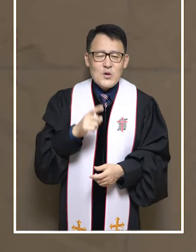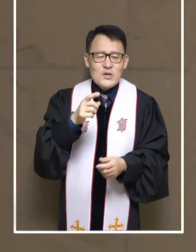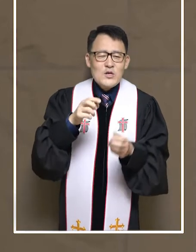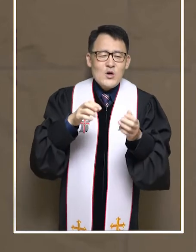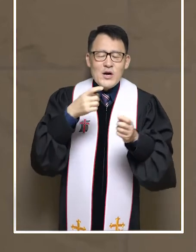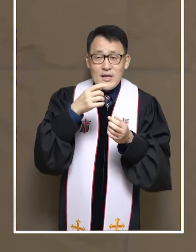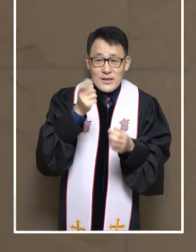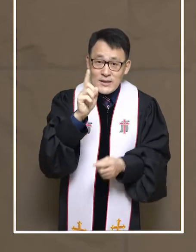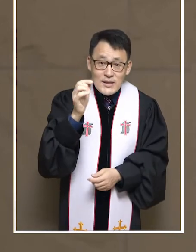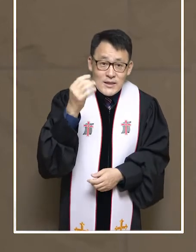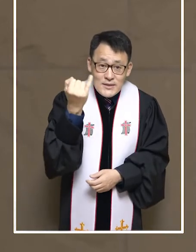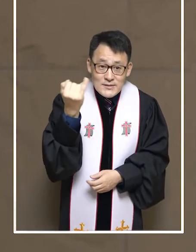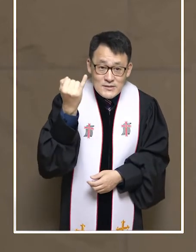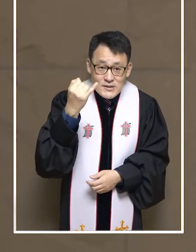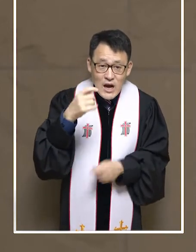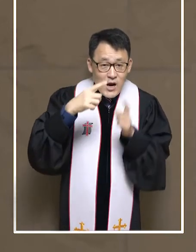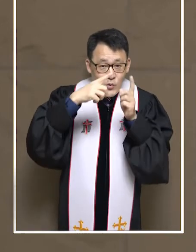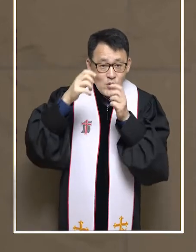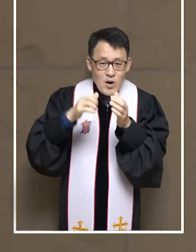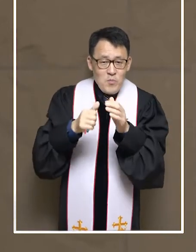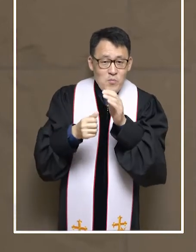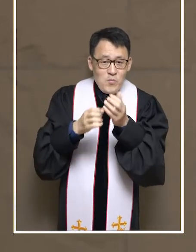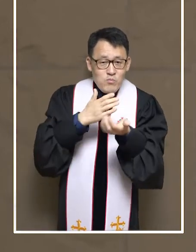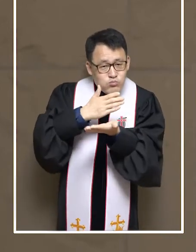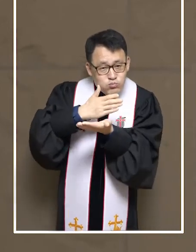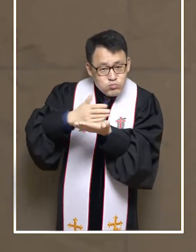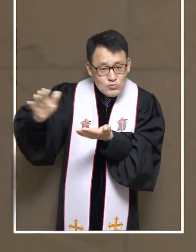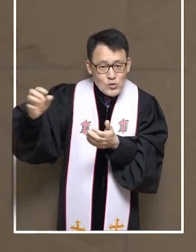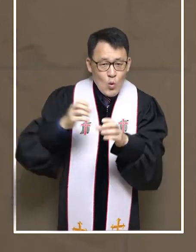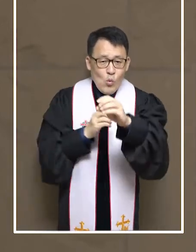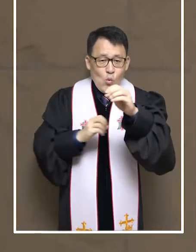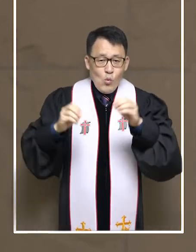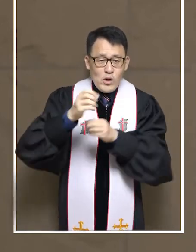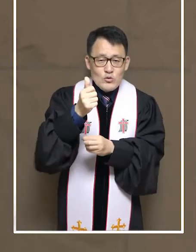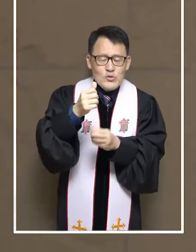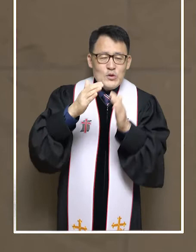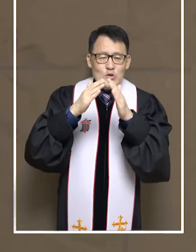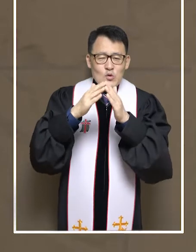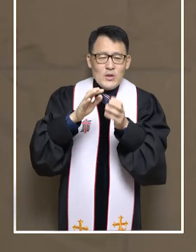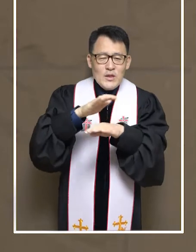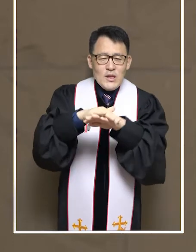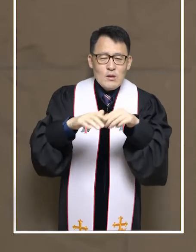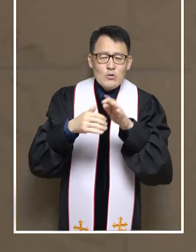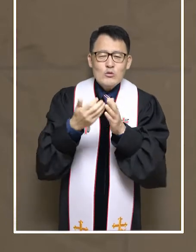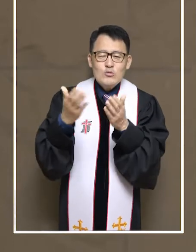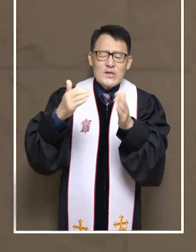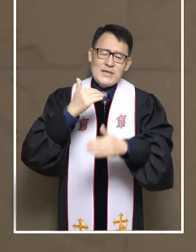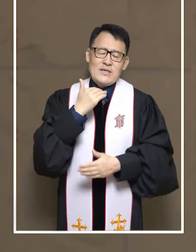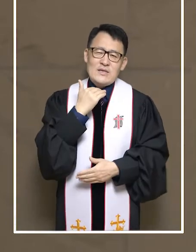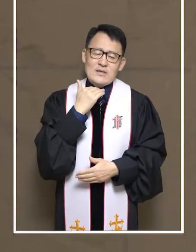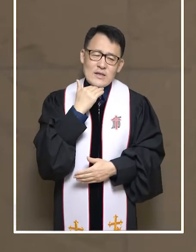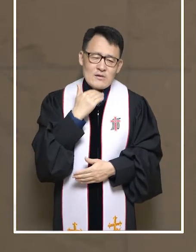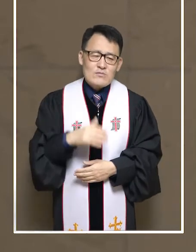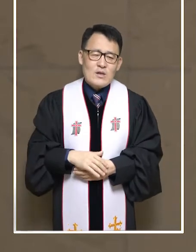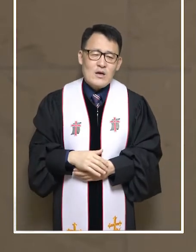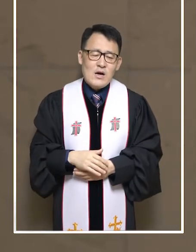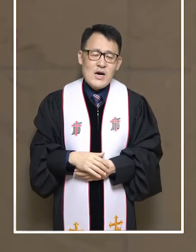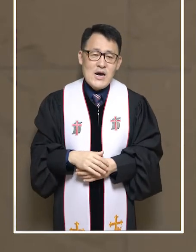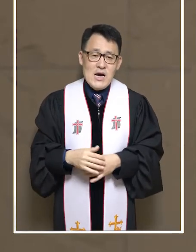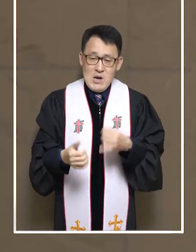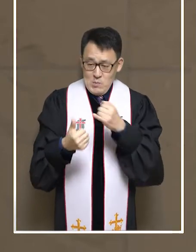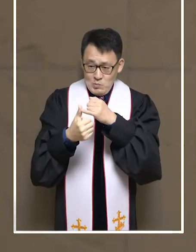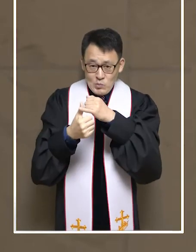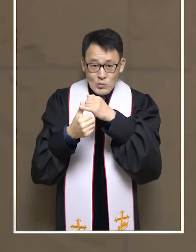과감하게 뿌리치게 됩니다. 사람들은 오히려 그 주인이 손 내밀어 주기를 기다릴 것입니다.